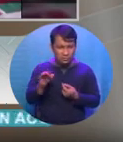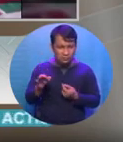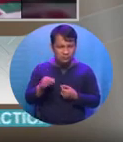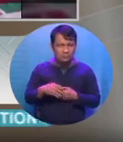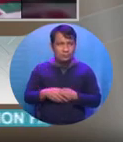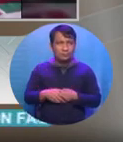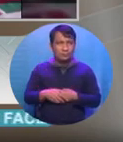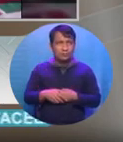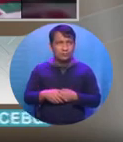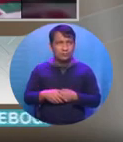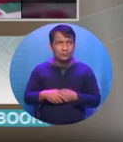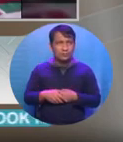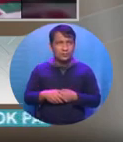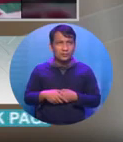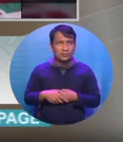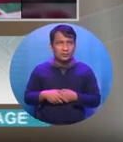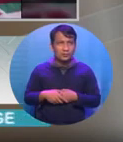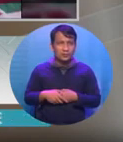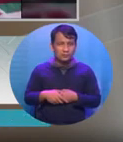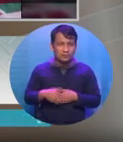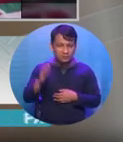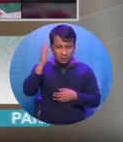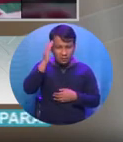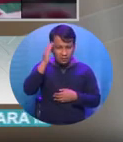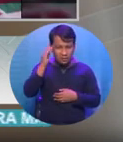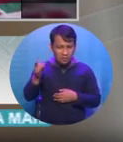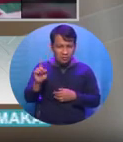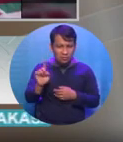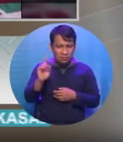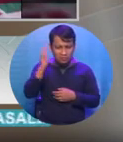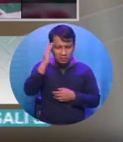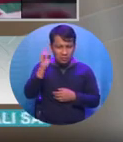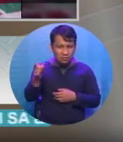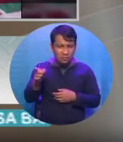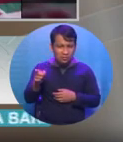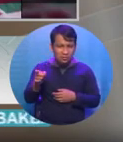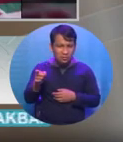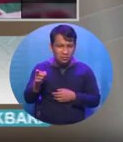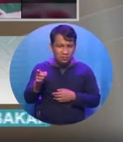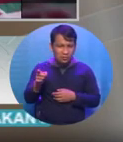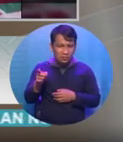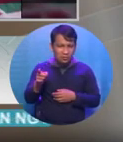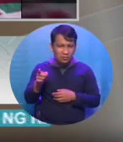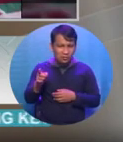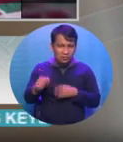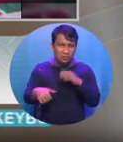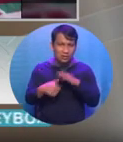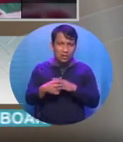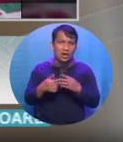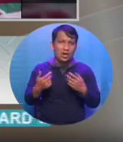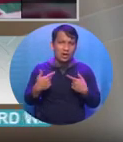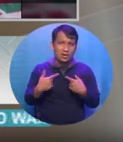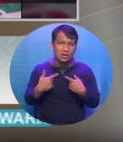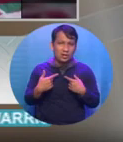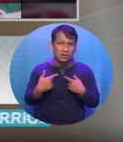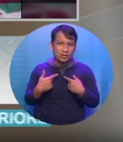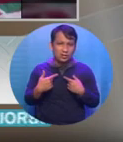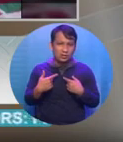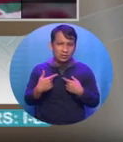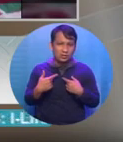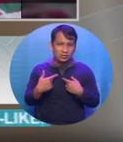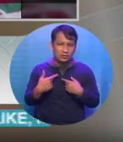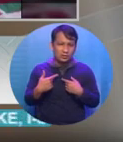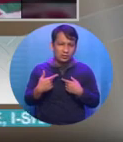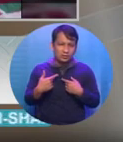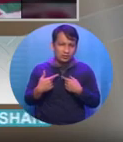Ano pa, sir? Anong gusto mo malaman kung? Kasi nalaman ko, ganun siya, ginagawa niya sa